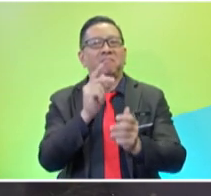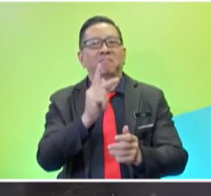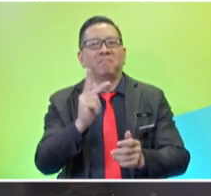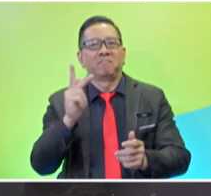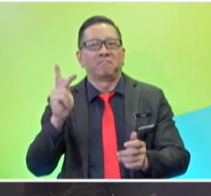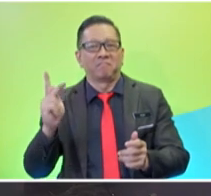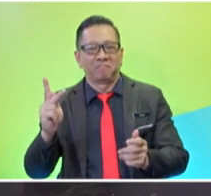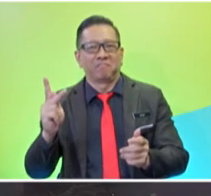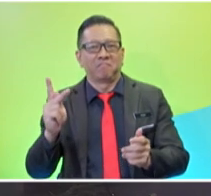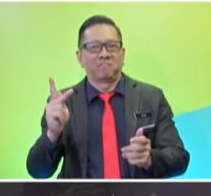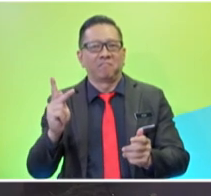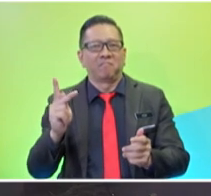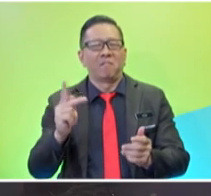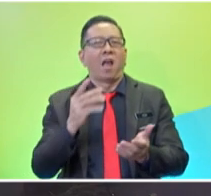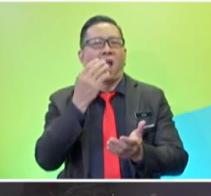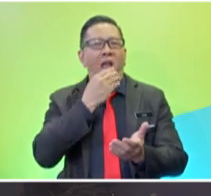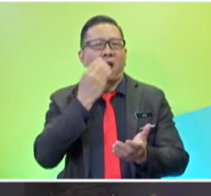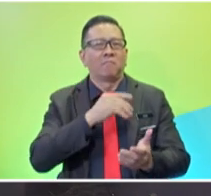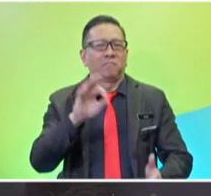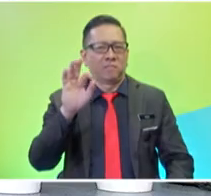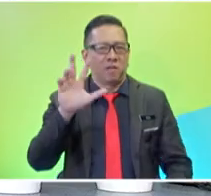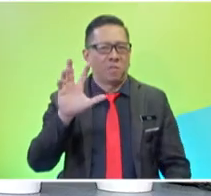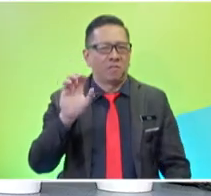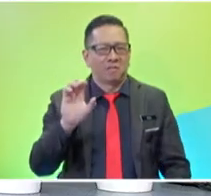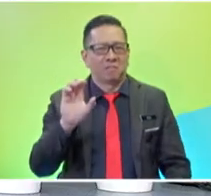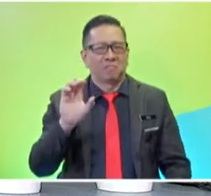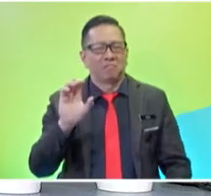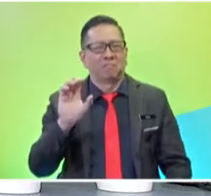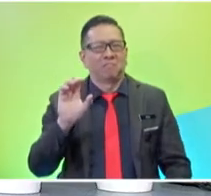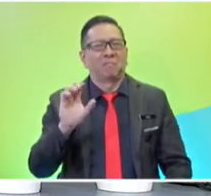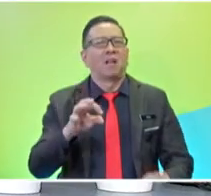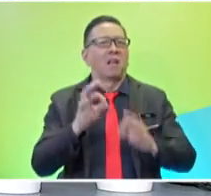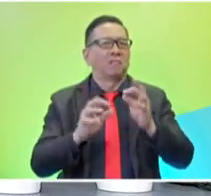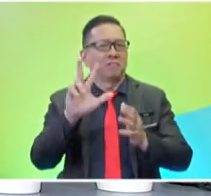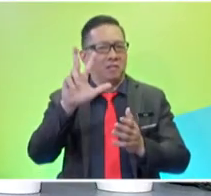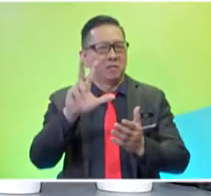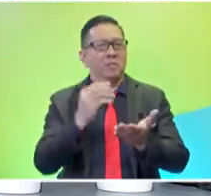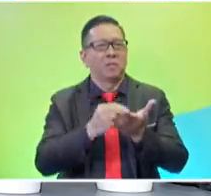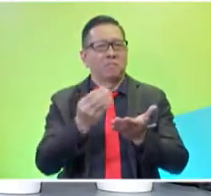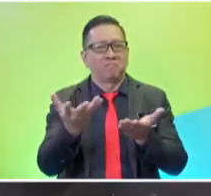bersamaan Tapi kalau 3 biji macam mana